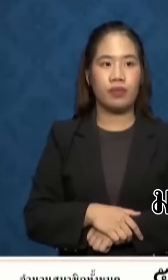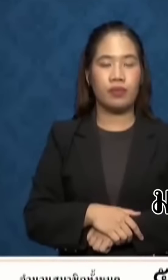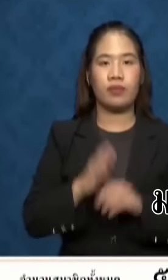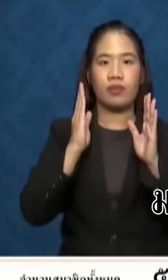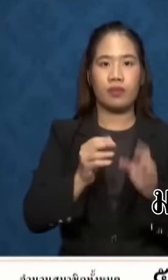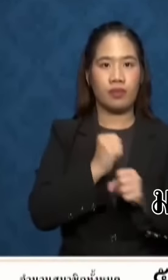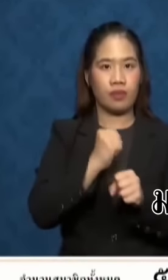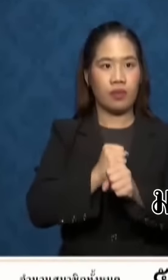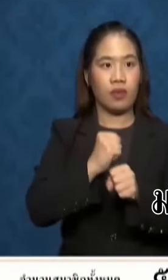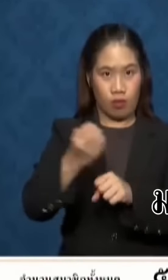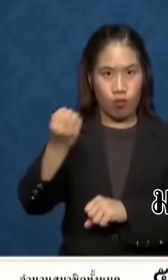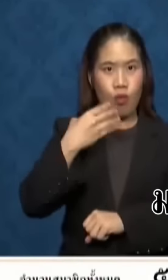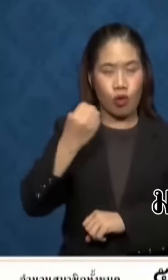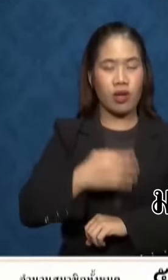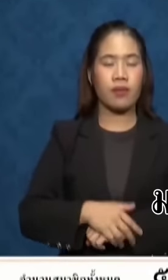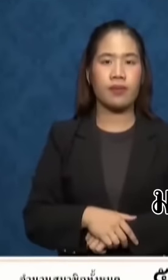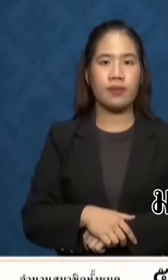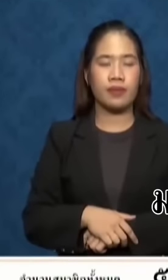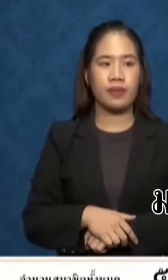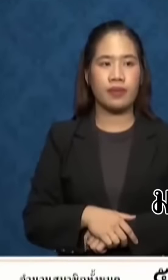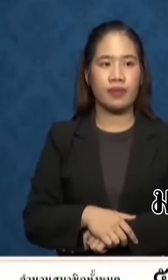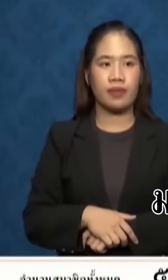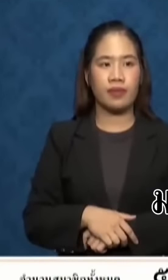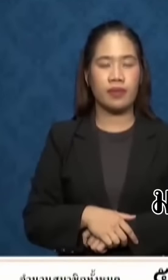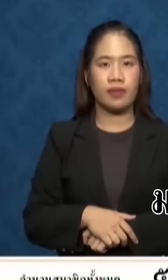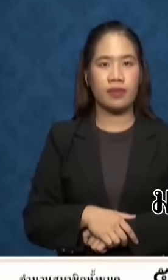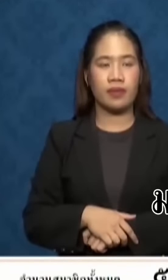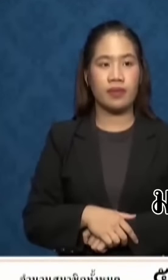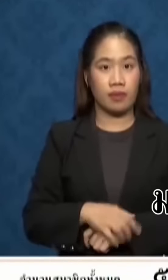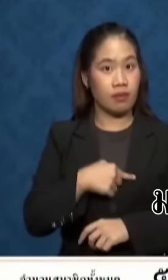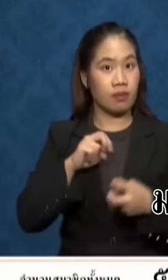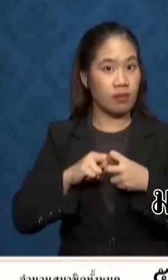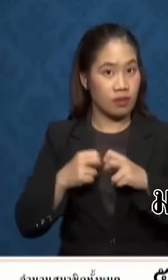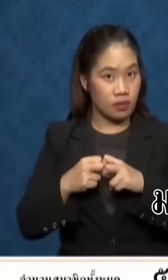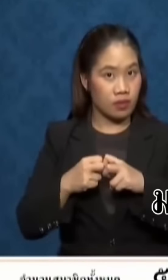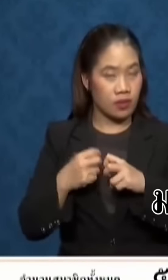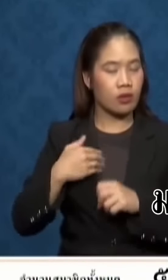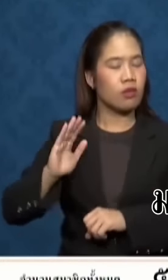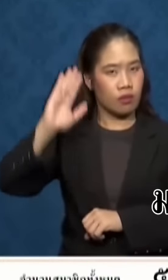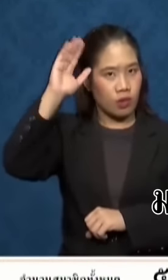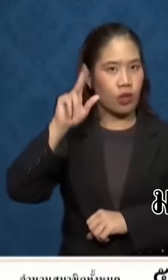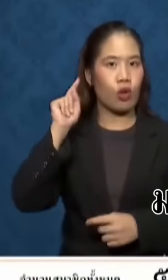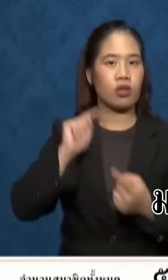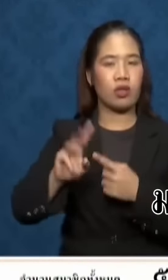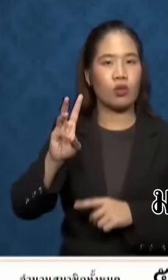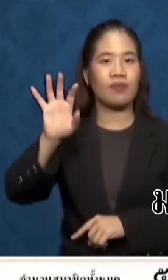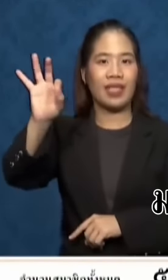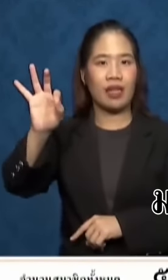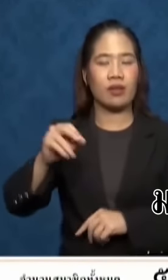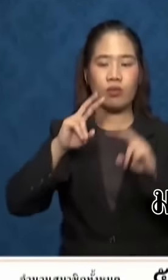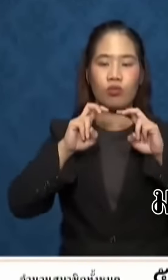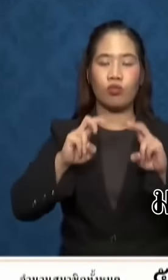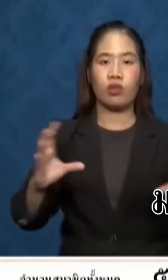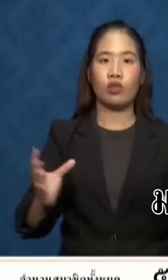นะที่อกแ้งกครับท่าน ประธานถั้นอยากตดใจนะครับตัวข้ warผมยไมไดวี่ยชัเลย